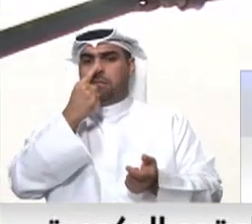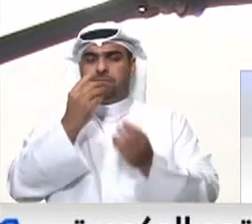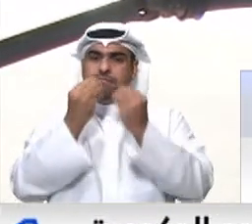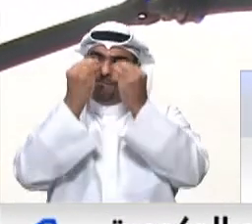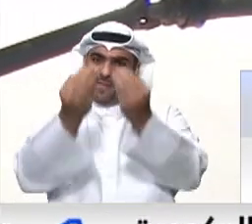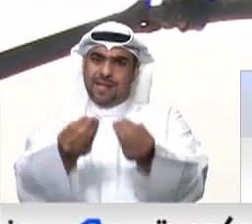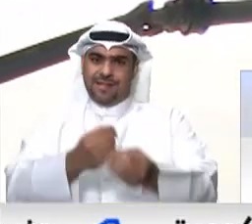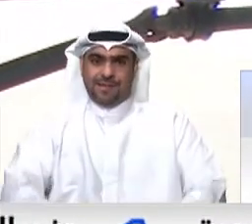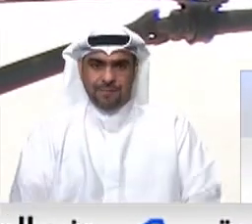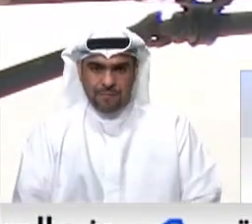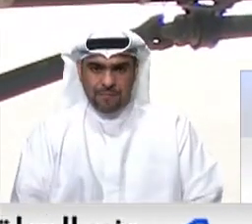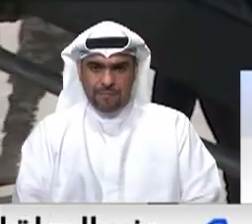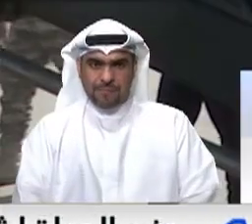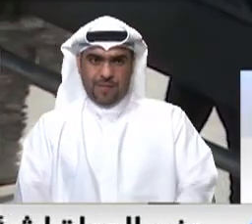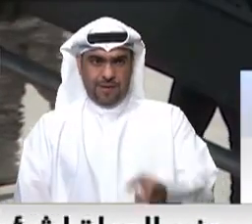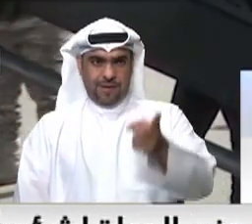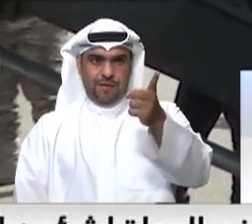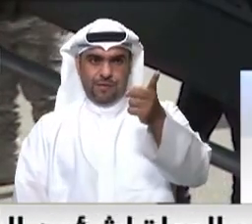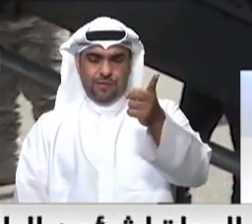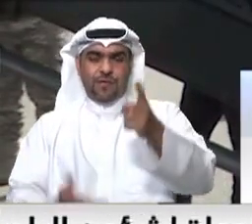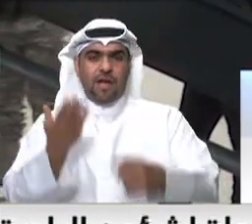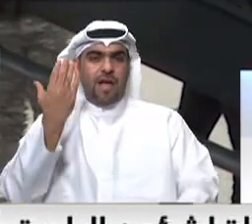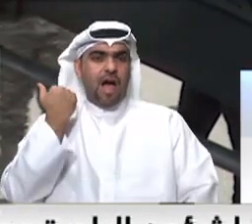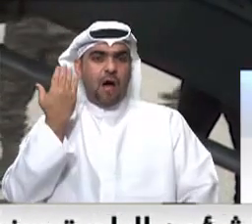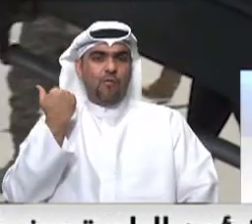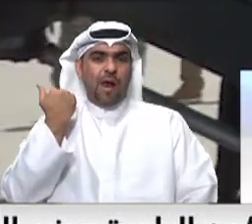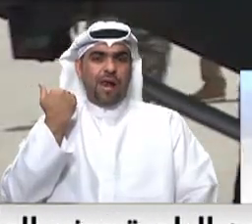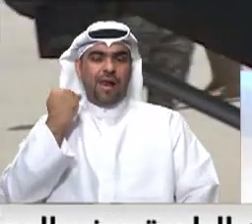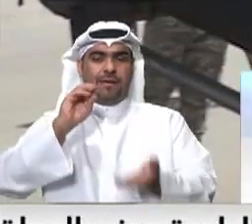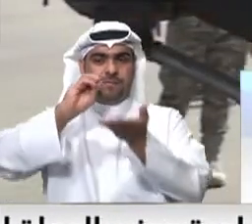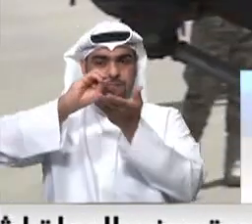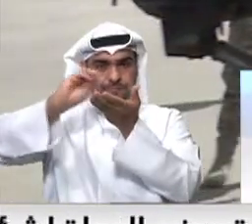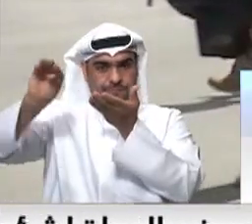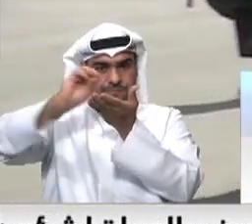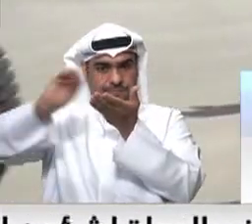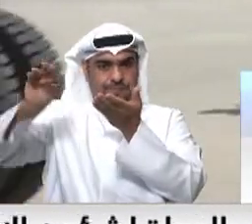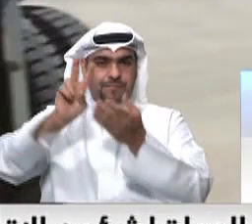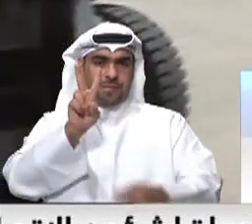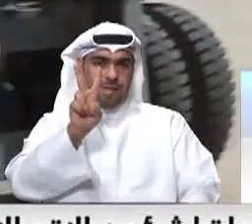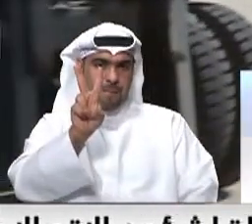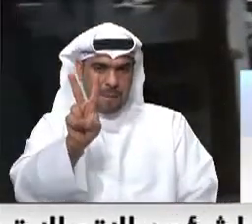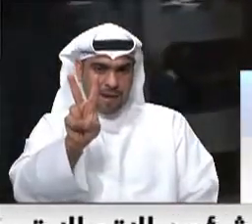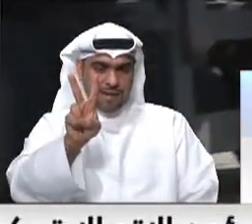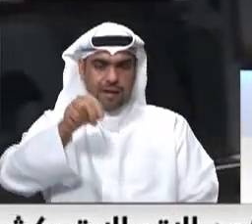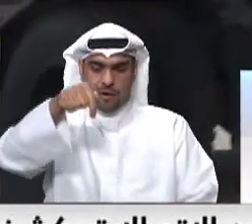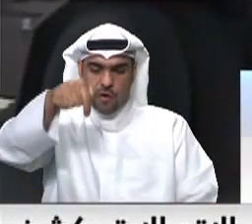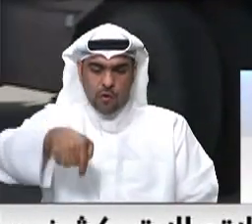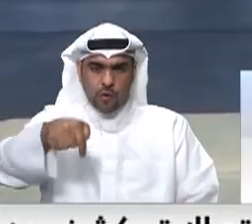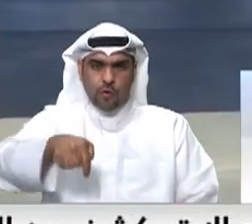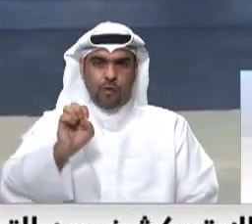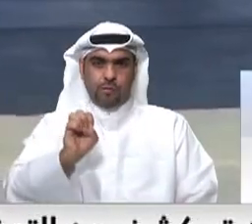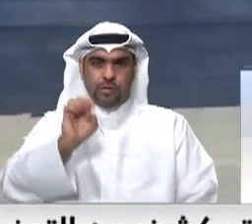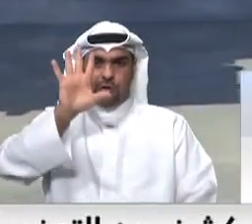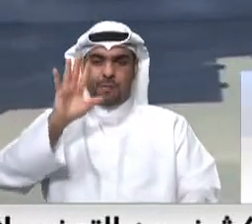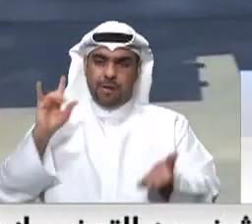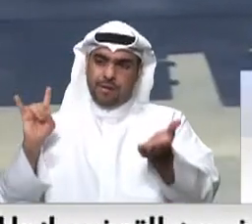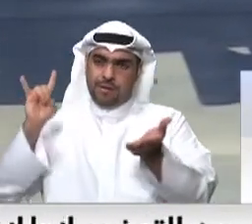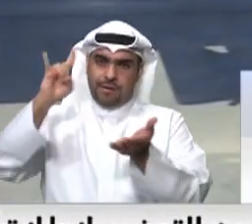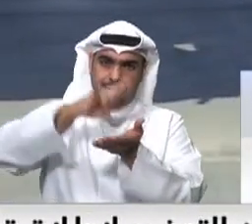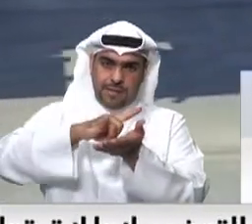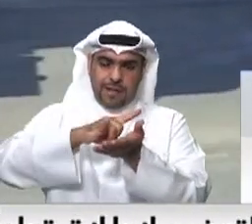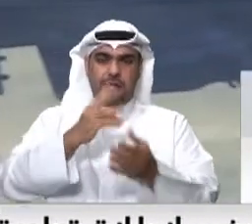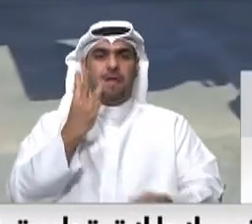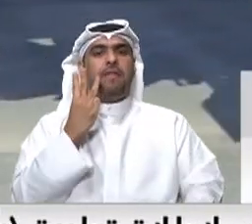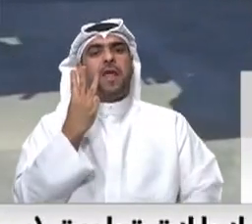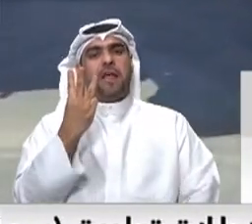الطائرة الثالثة من المساعدات قدمتها جمعية الهلال الأحمر الكويتي والجمعية الكويتية للإغاثة وبتنسيق كامل